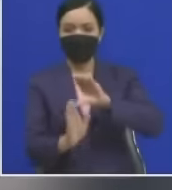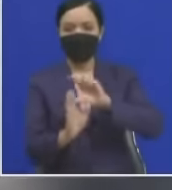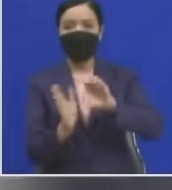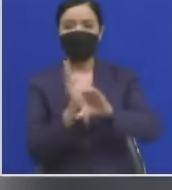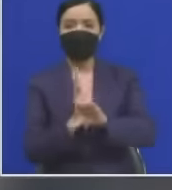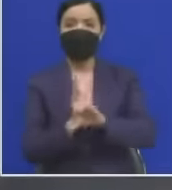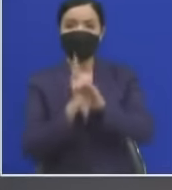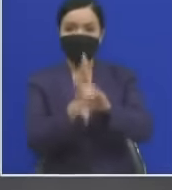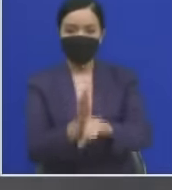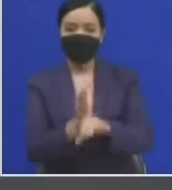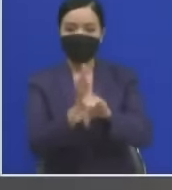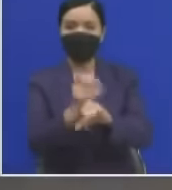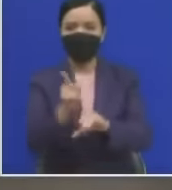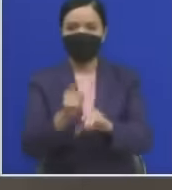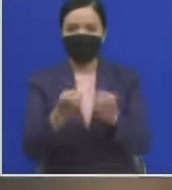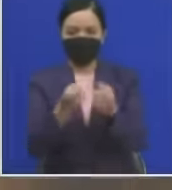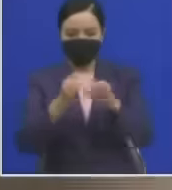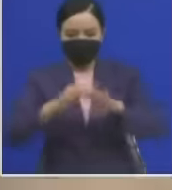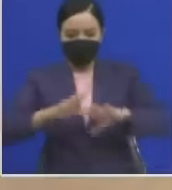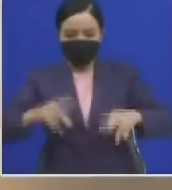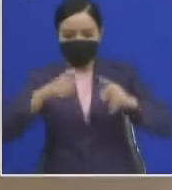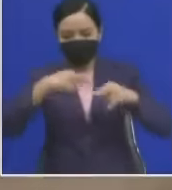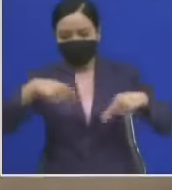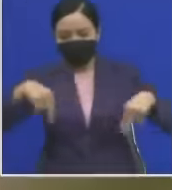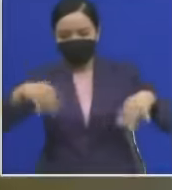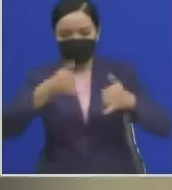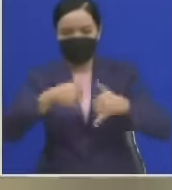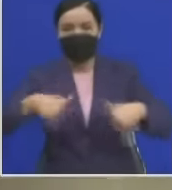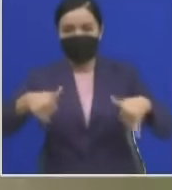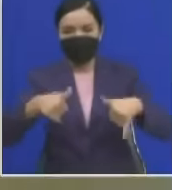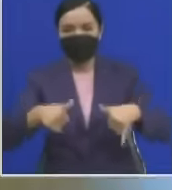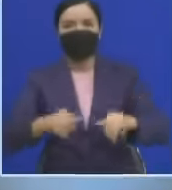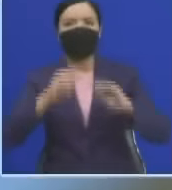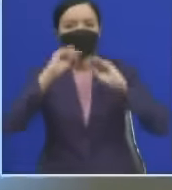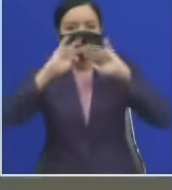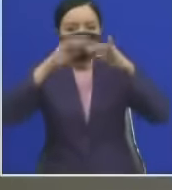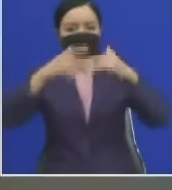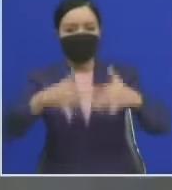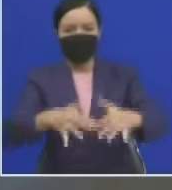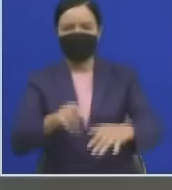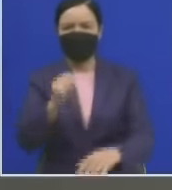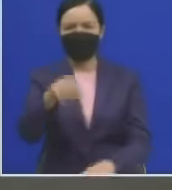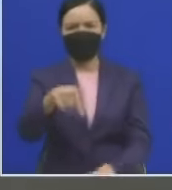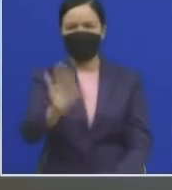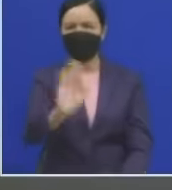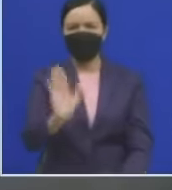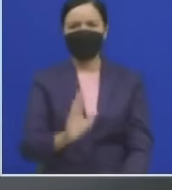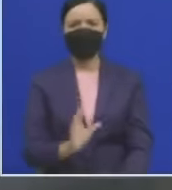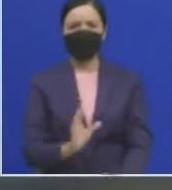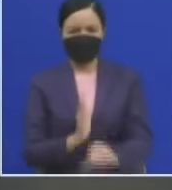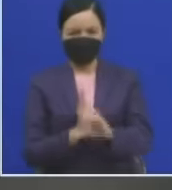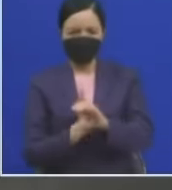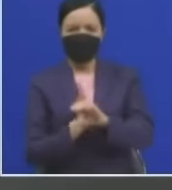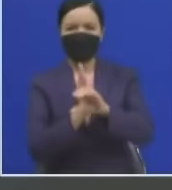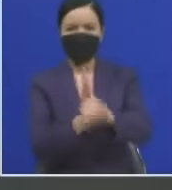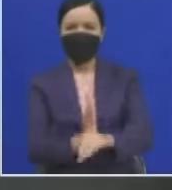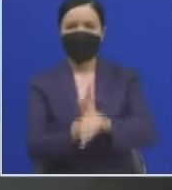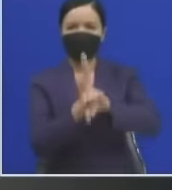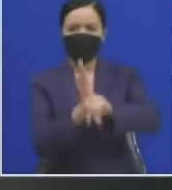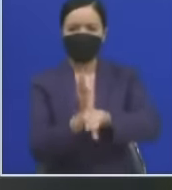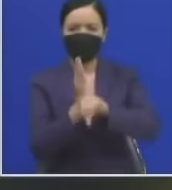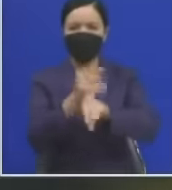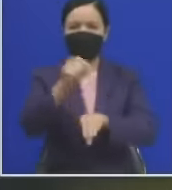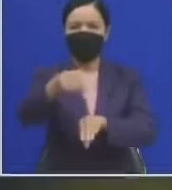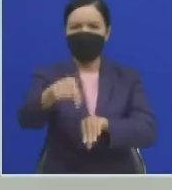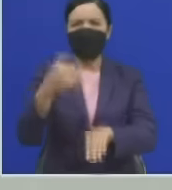าดได ้ยังลงไปเดินได ้แต่ไปเล่นน้ำไม่ได้ เล่นน้ำไม่ได้แต่ว่าชอบไปถ่ายรูปยืนเอาเท้าแย่ไปนิดนึง แต่ช่วงนี้ในน้ำมันมีฉล